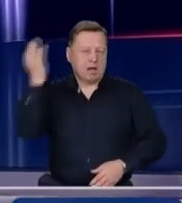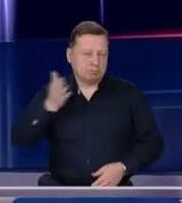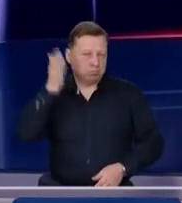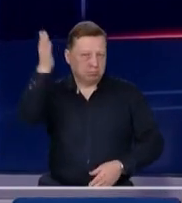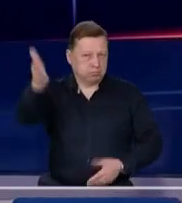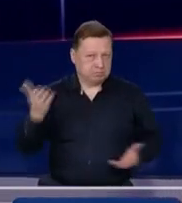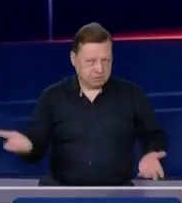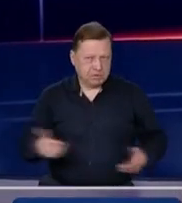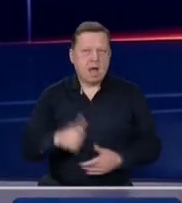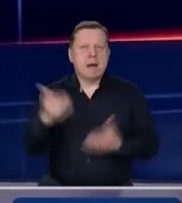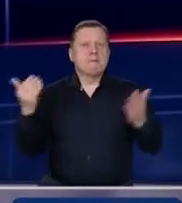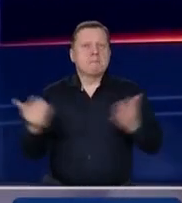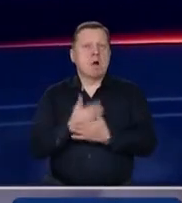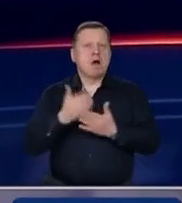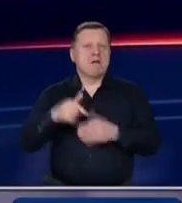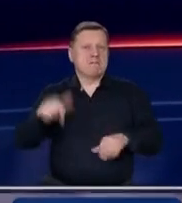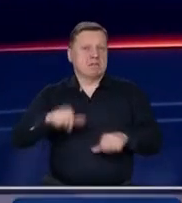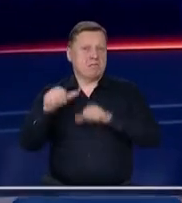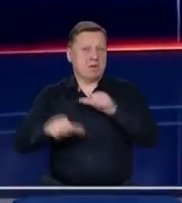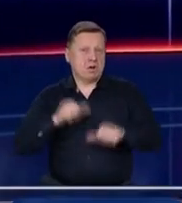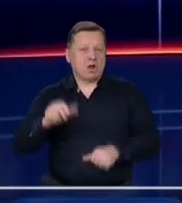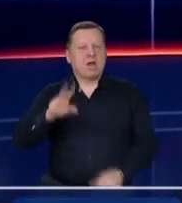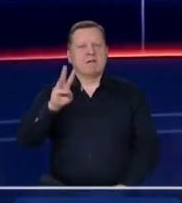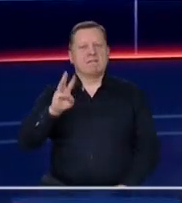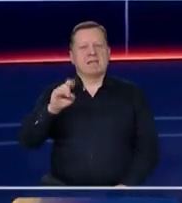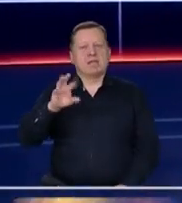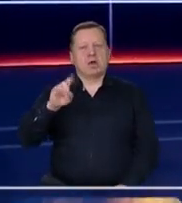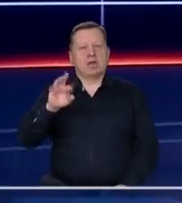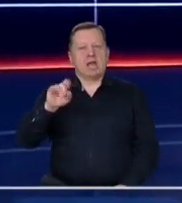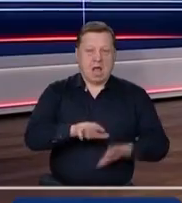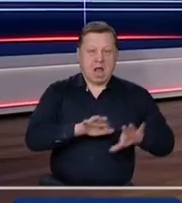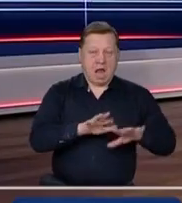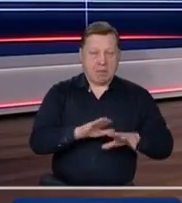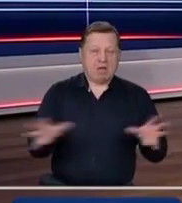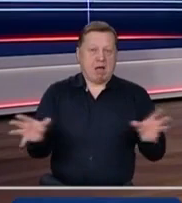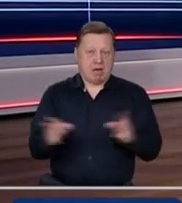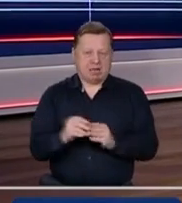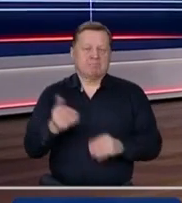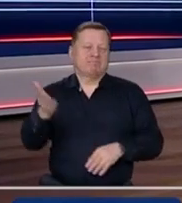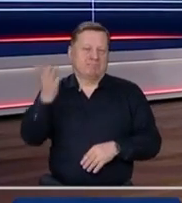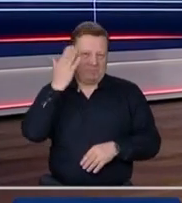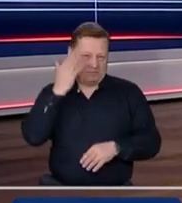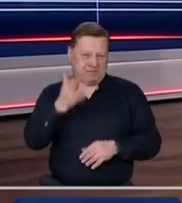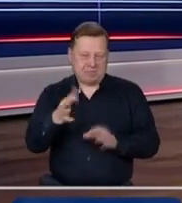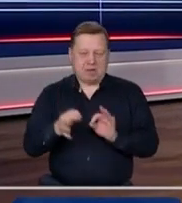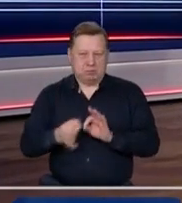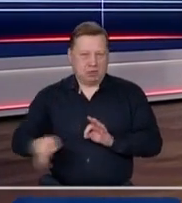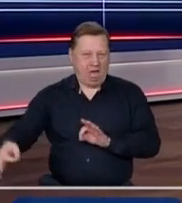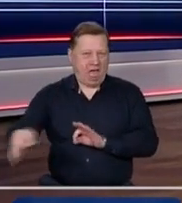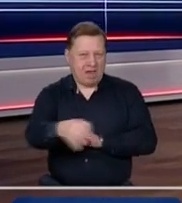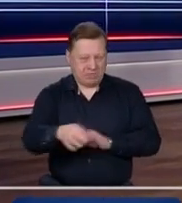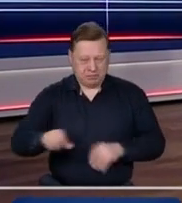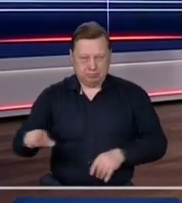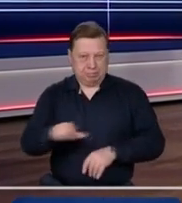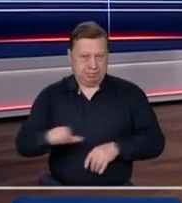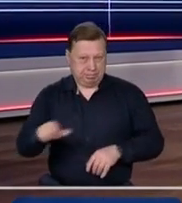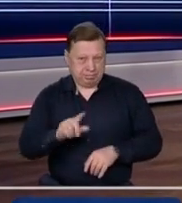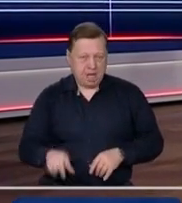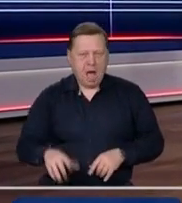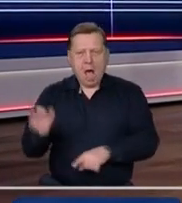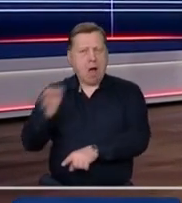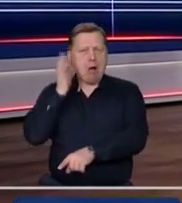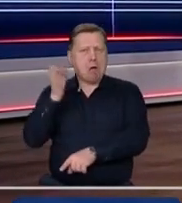przyszłość, bo w modzie w tym roku mają królować wiktoriańskie kwiatowe wzory. Ta para jest połączona kablem, ale co wspólnego z komputerem ma